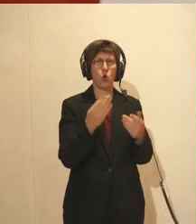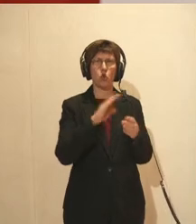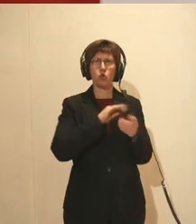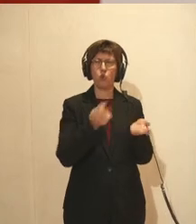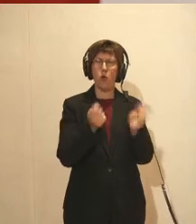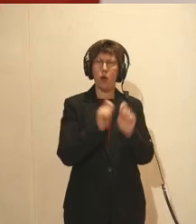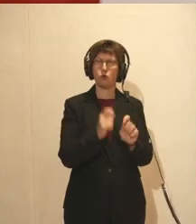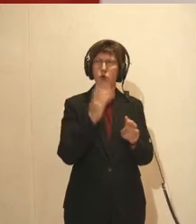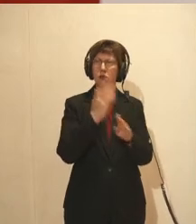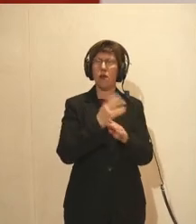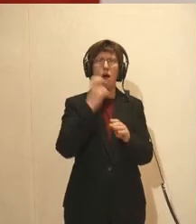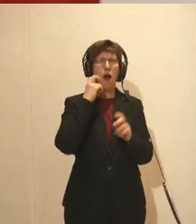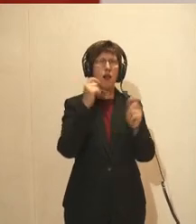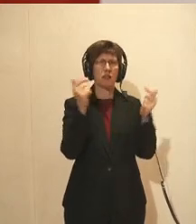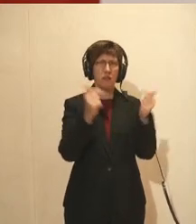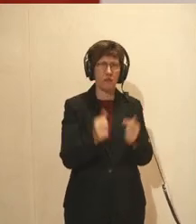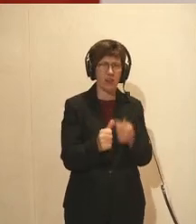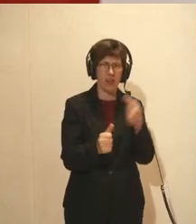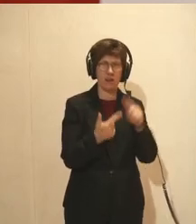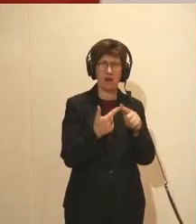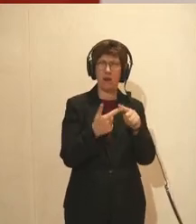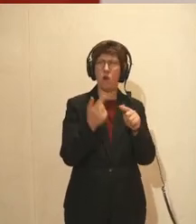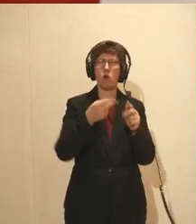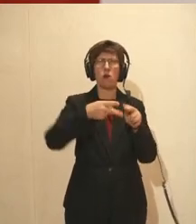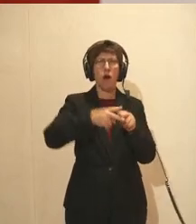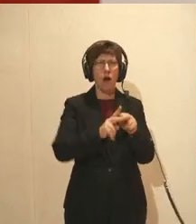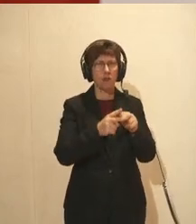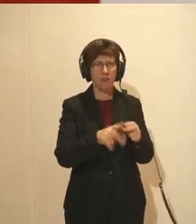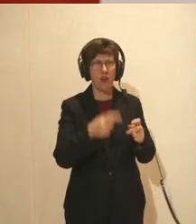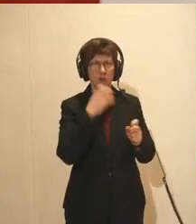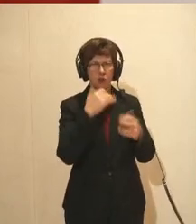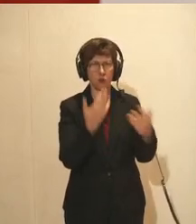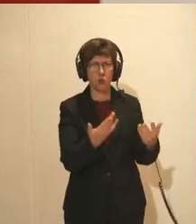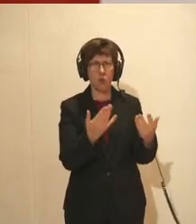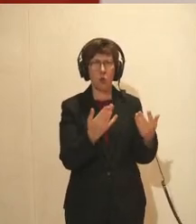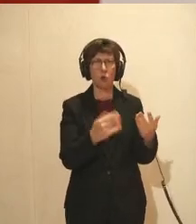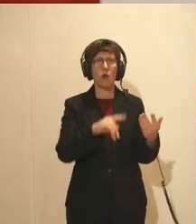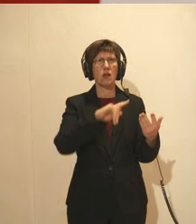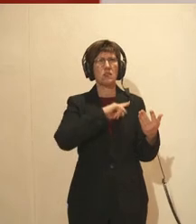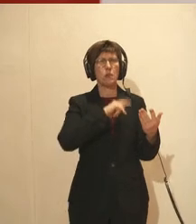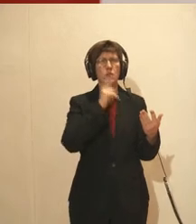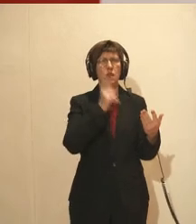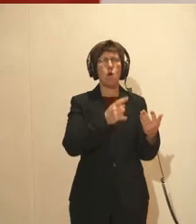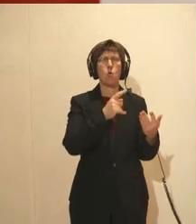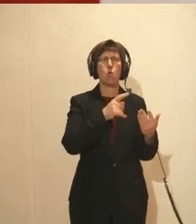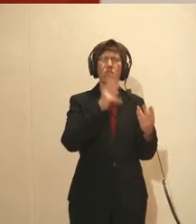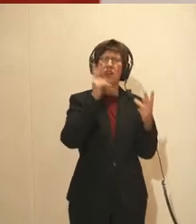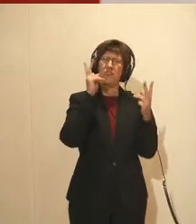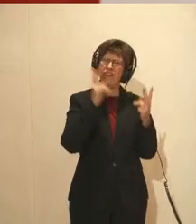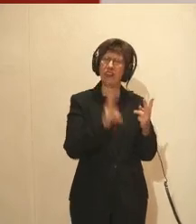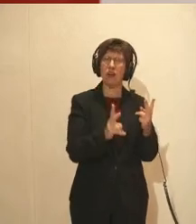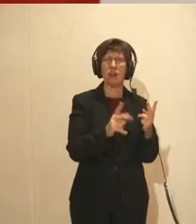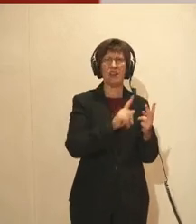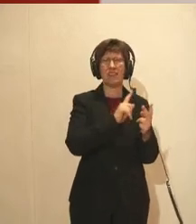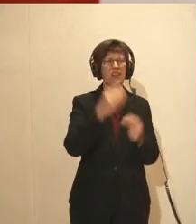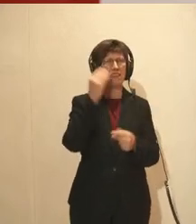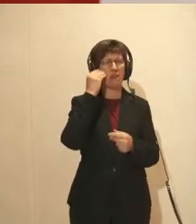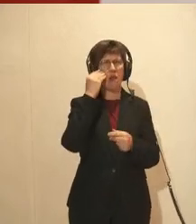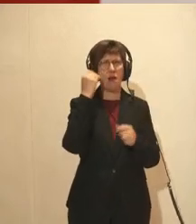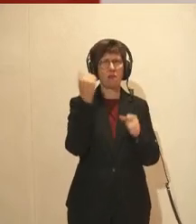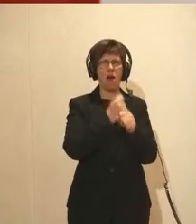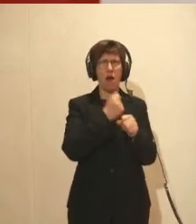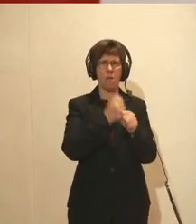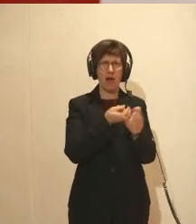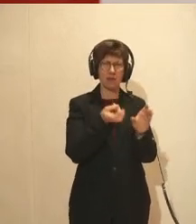als altenpfleger oder als handwerkerin oder wenn man auch irgendwo tatsächlich als ungelernte arbeiter